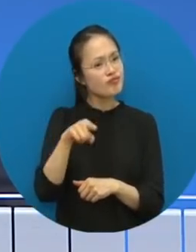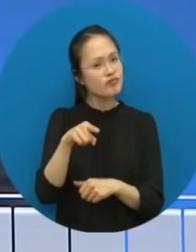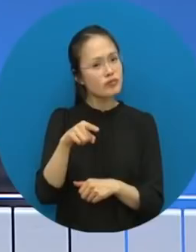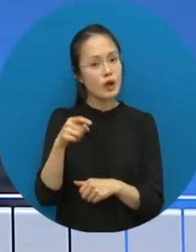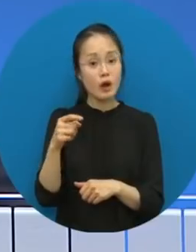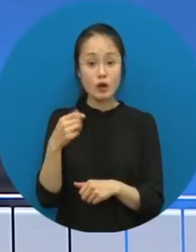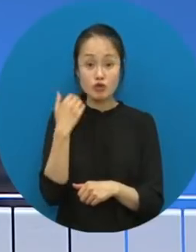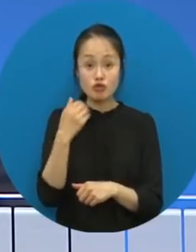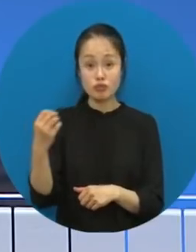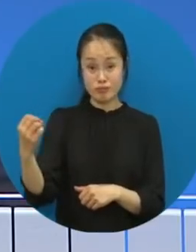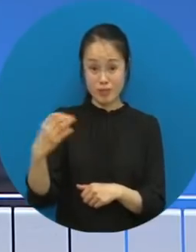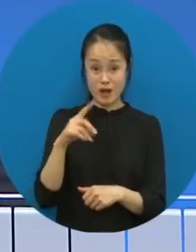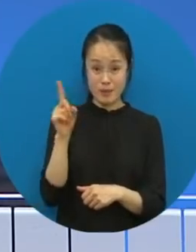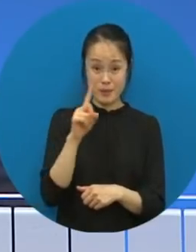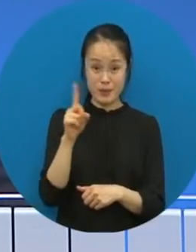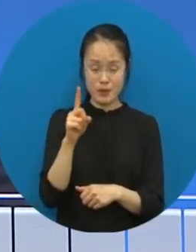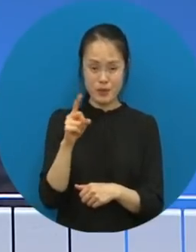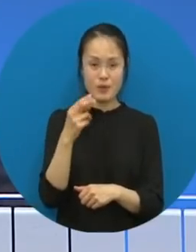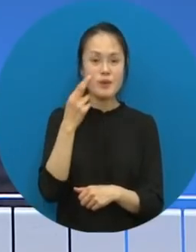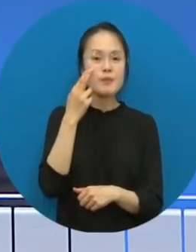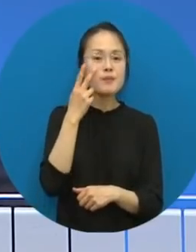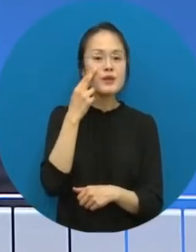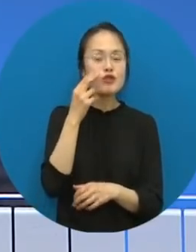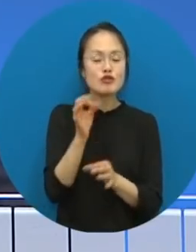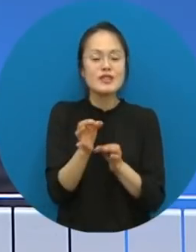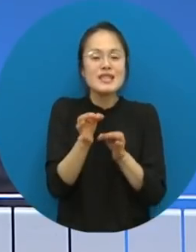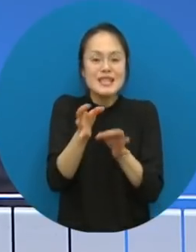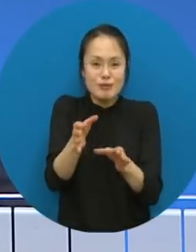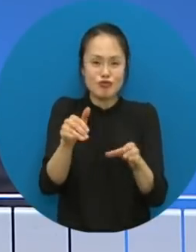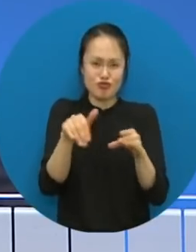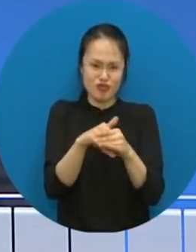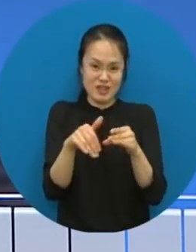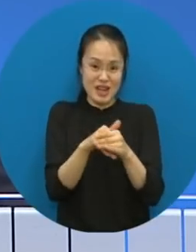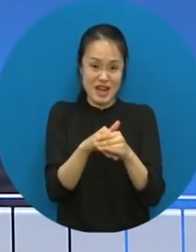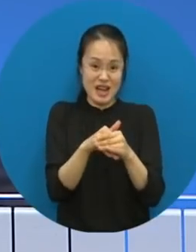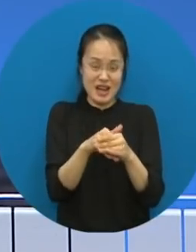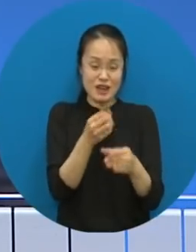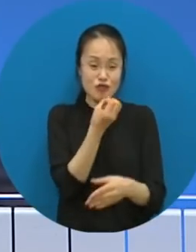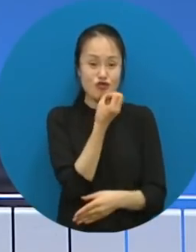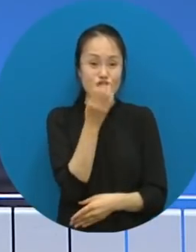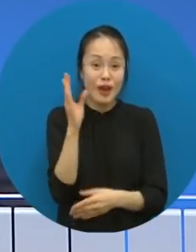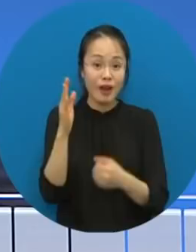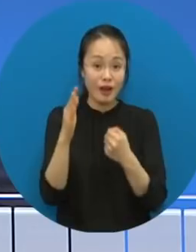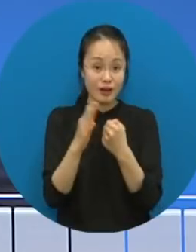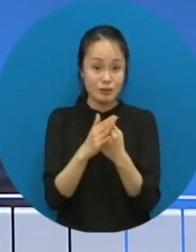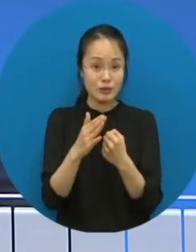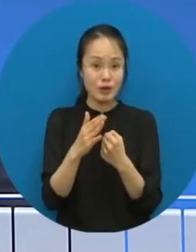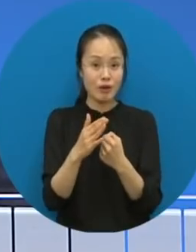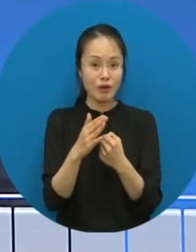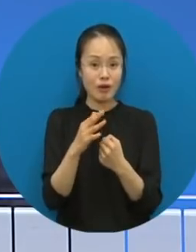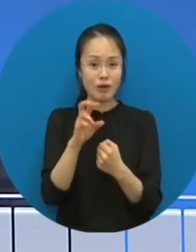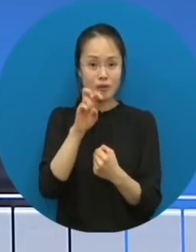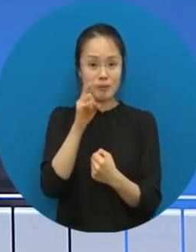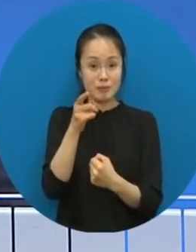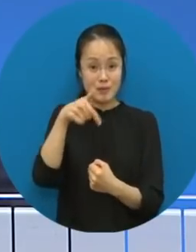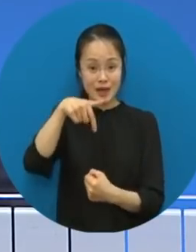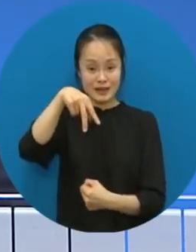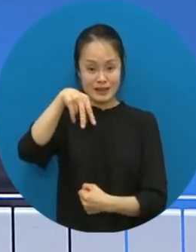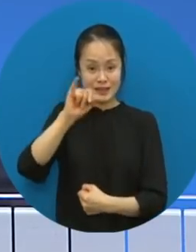가능한 게 미국에는 기부 문화가 많아서 그래. 그러니까 그게 가능하지. 그건 뭐 다른 나라는 되겠어. 그래서 멕시코로 보내셨더라고요.